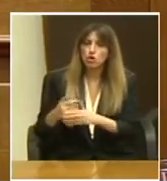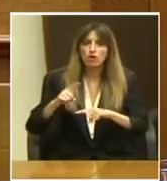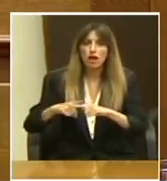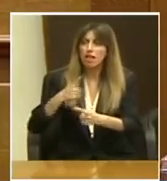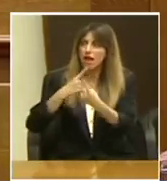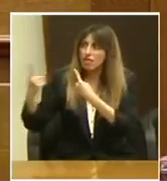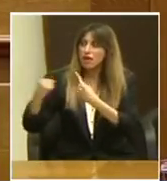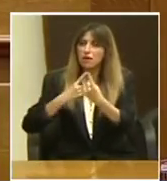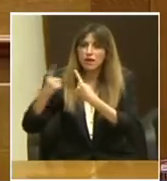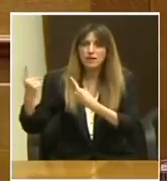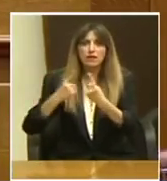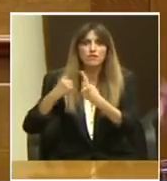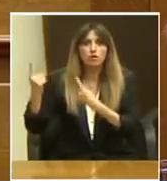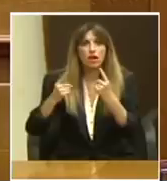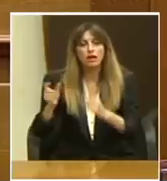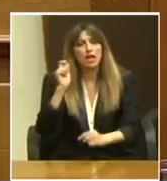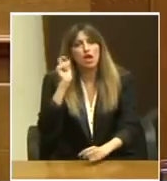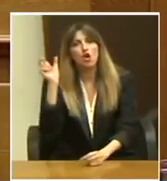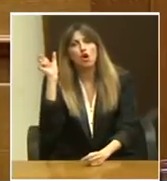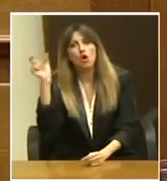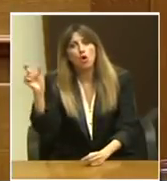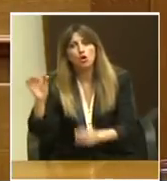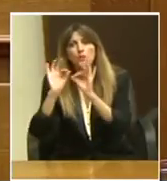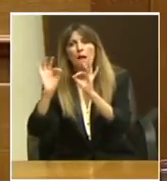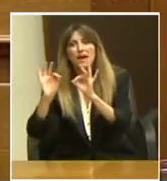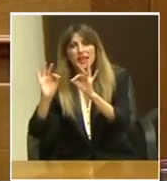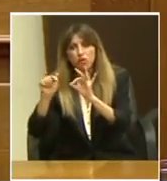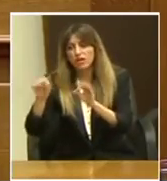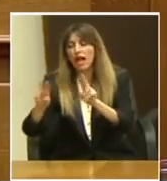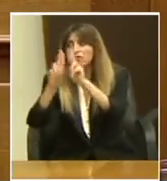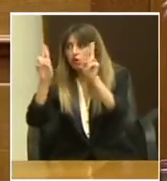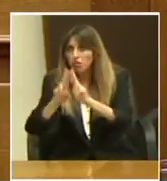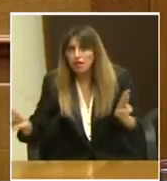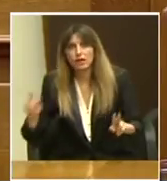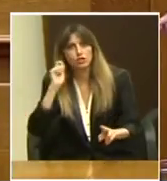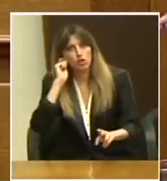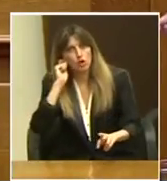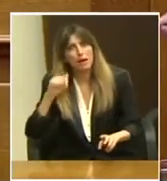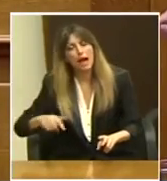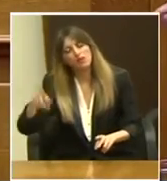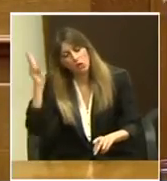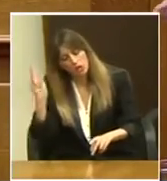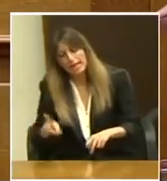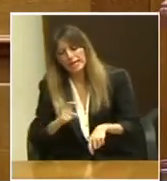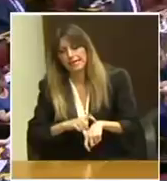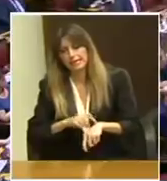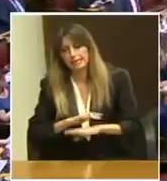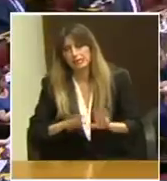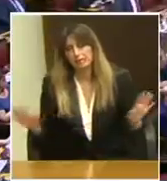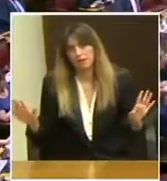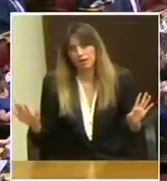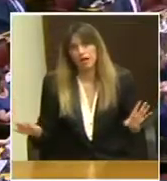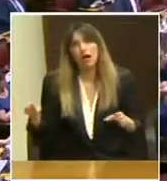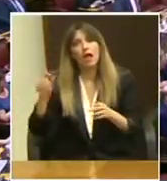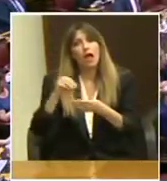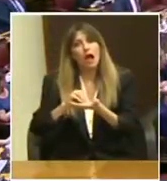Μακεδονία Σκόπια ως διεθνές όνομα και ως εσωτερικό όνομα της χώρας αυτής, το